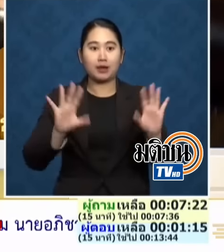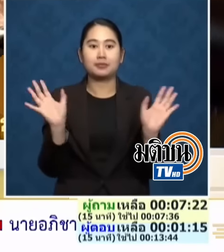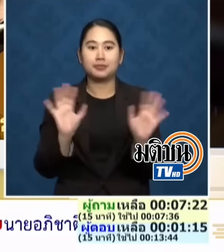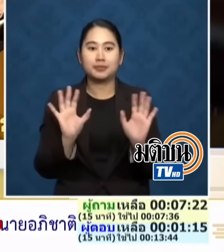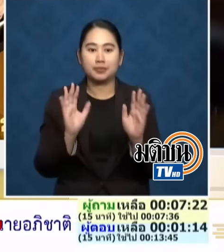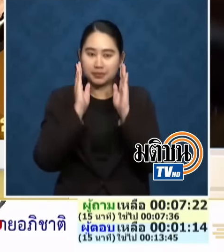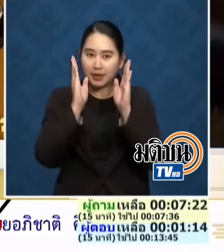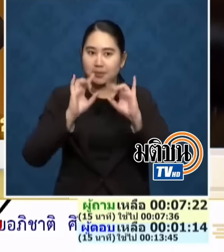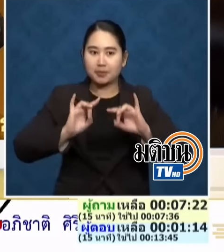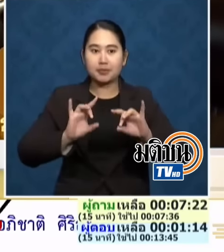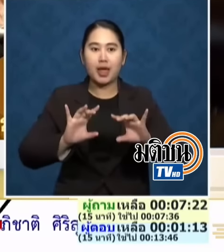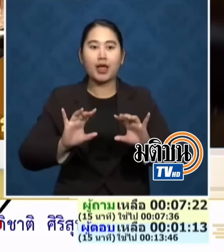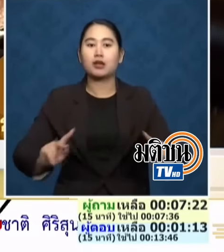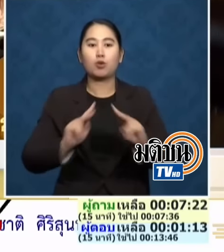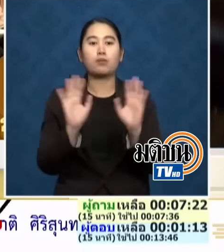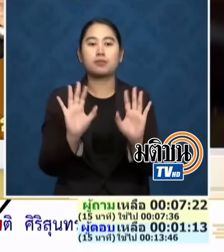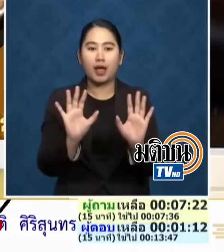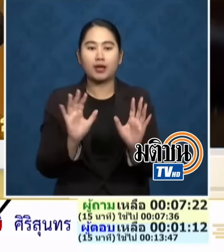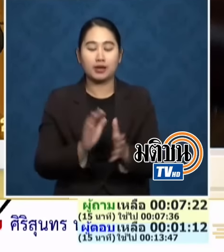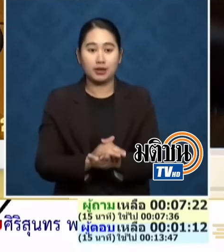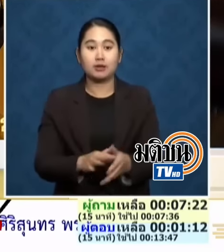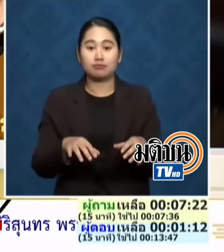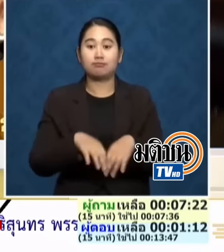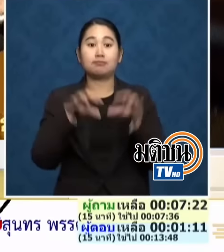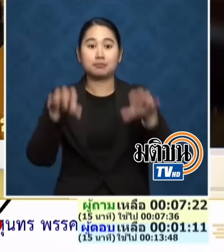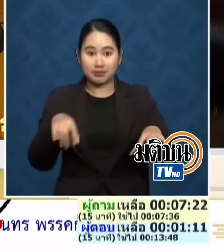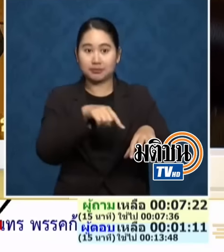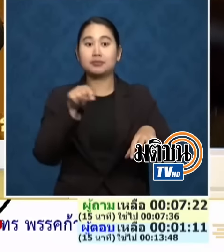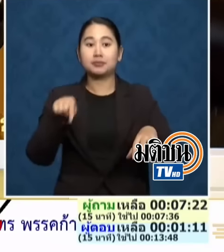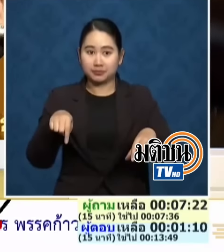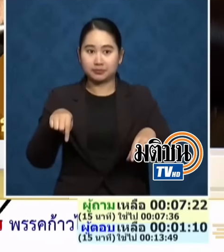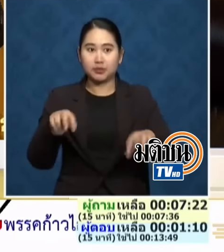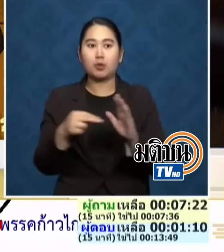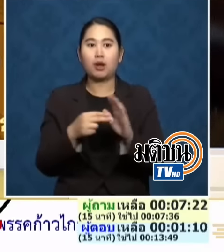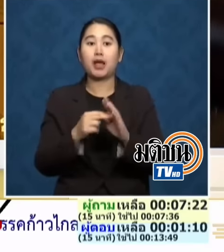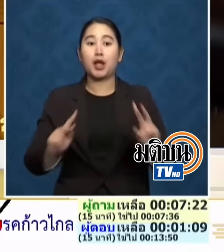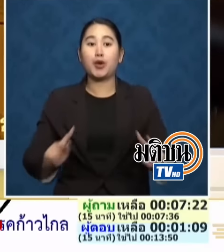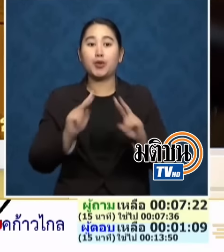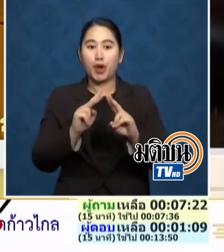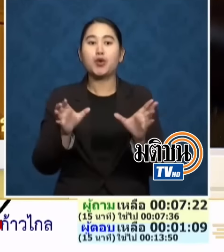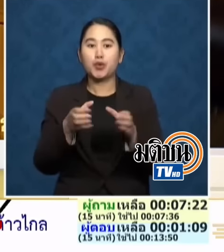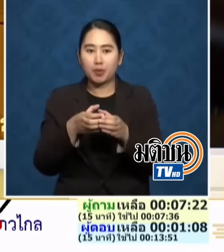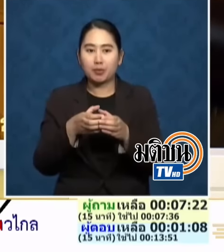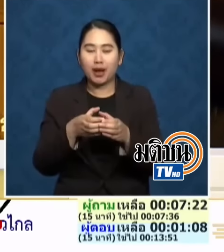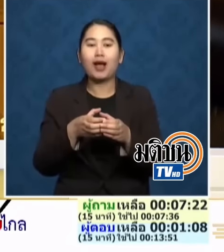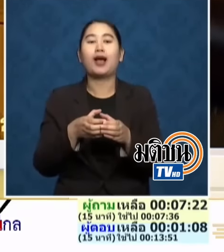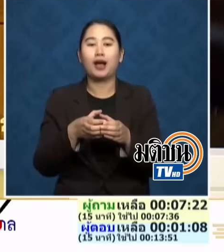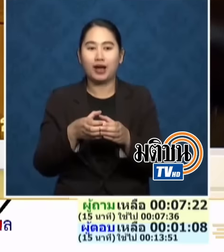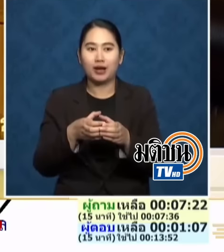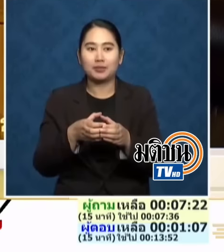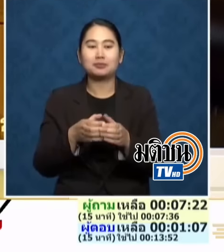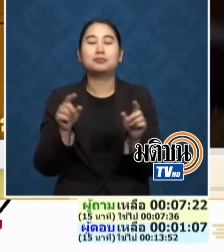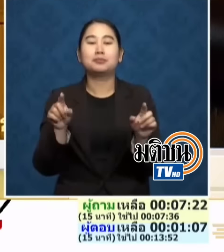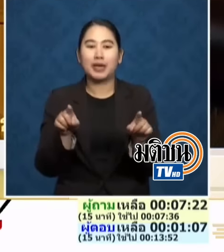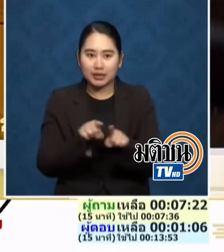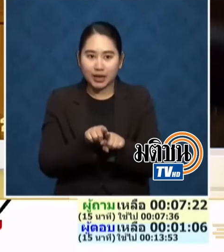ซึ่งทั้สองก่ส่งก็เป็นเจากะส่งที่มาจากพักเดียวกันขอจะไม่